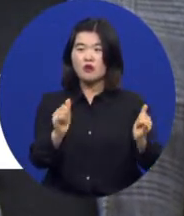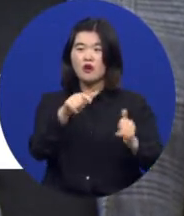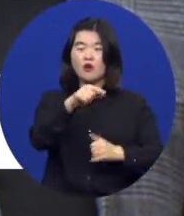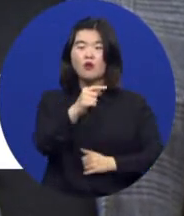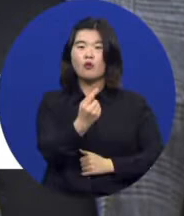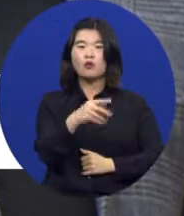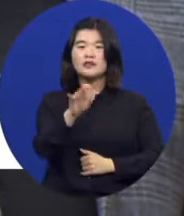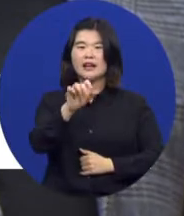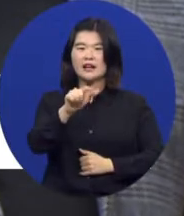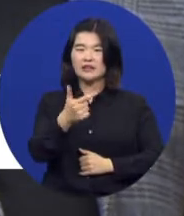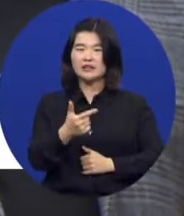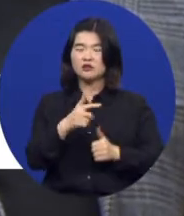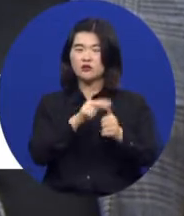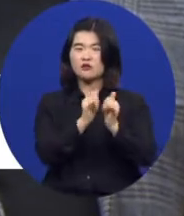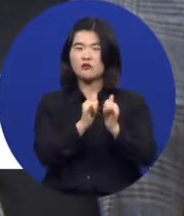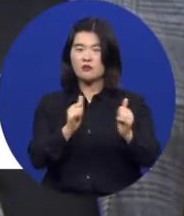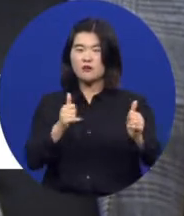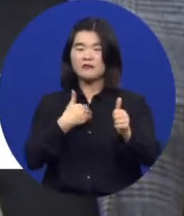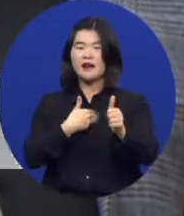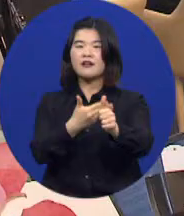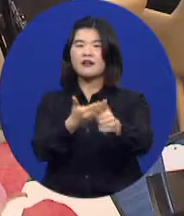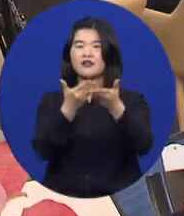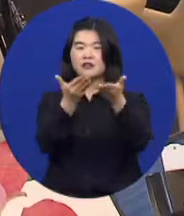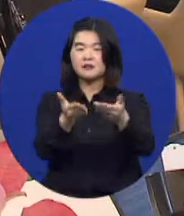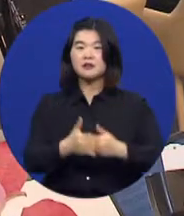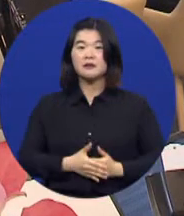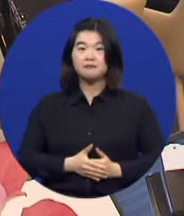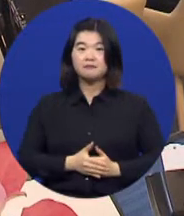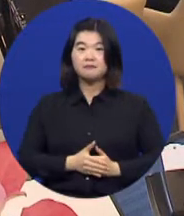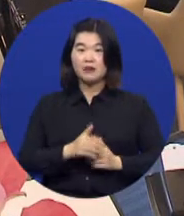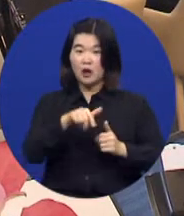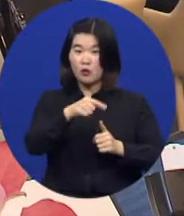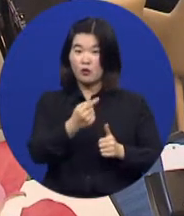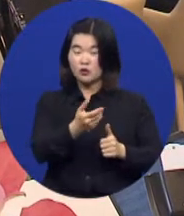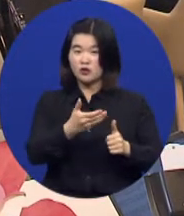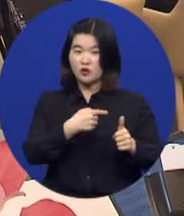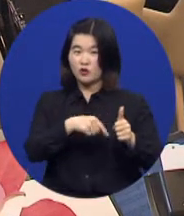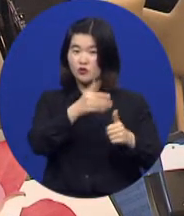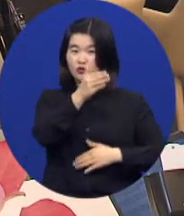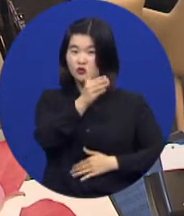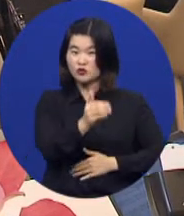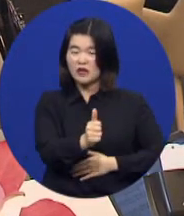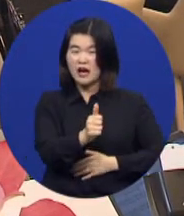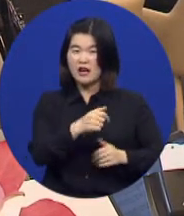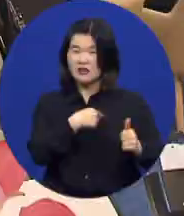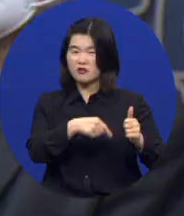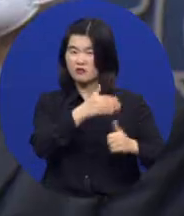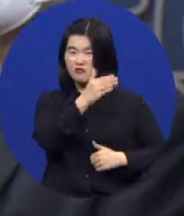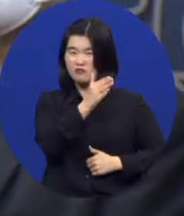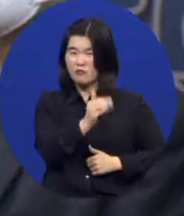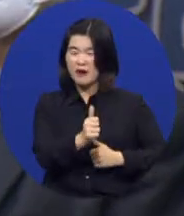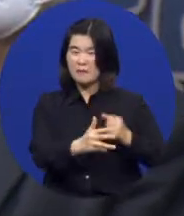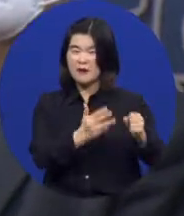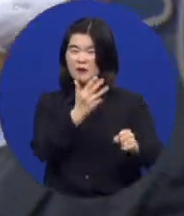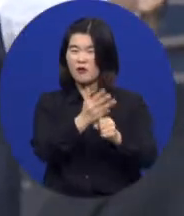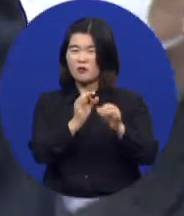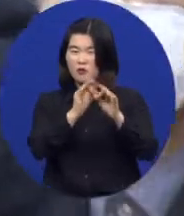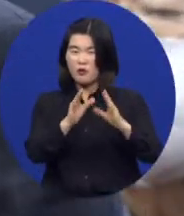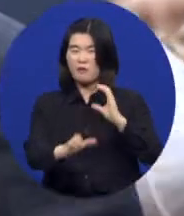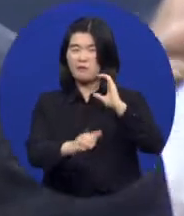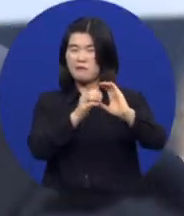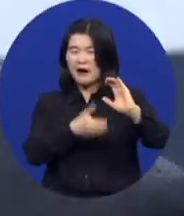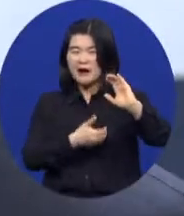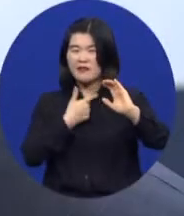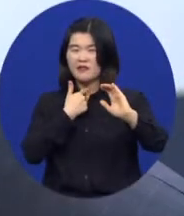창 근 허 임을 알려드립니다 오창근 정 국장은 현 이석문 교육감 체제 팔려는 불통과